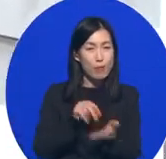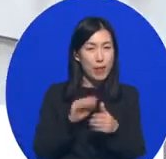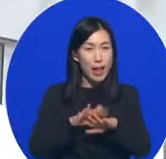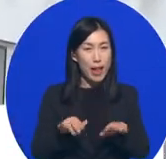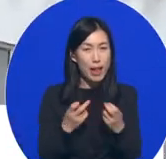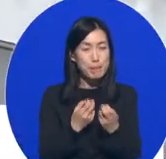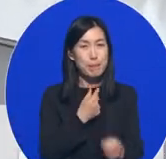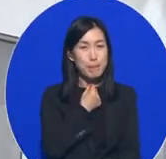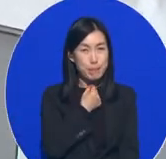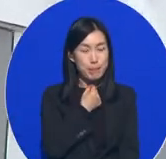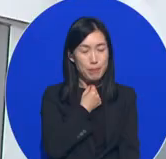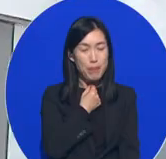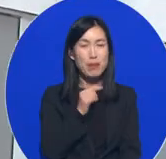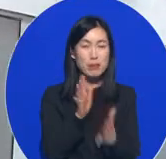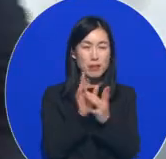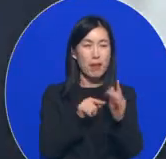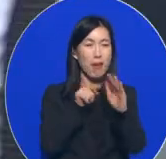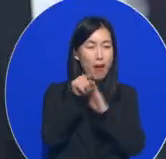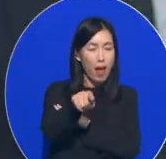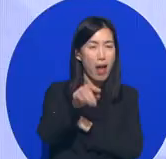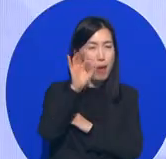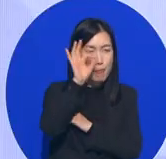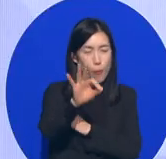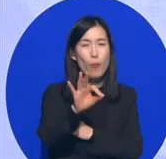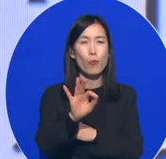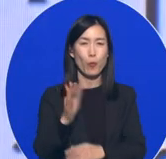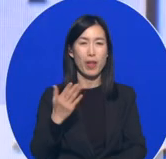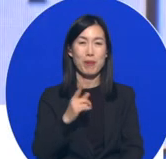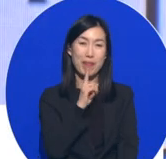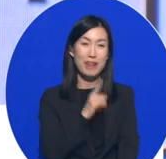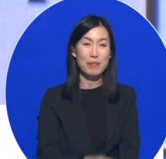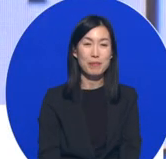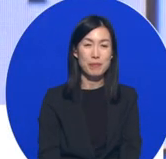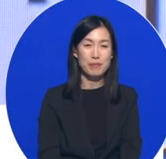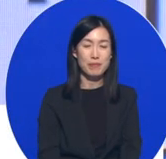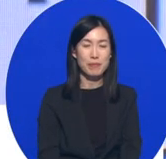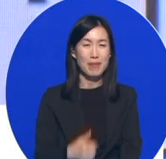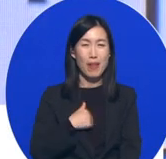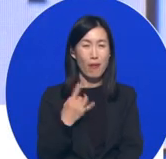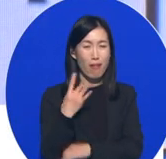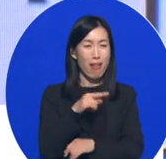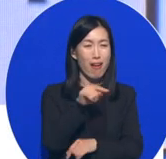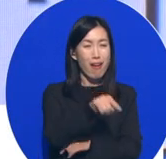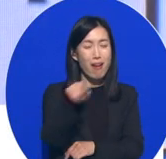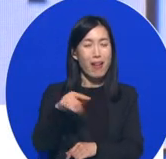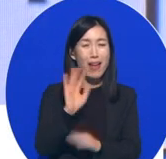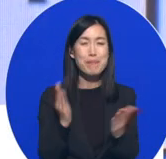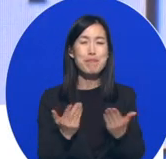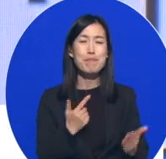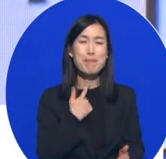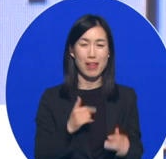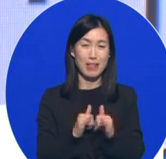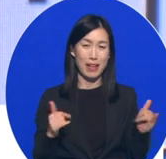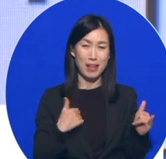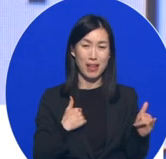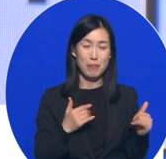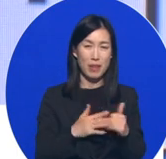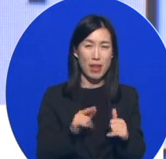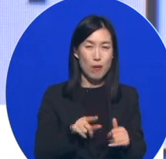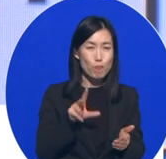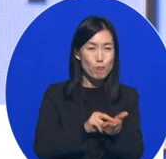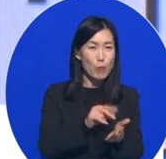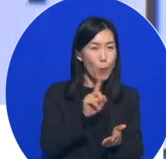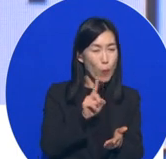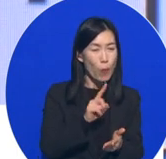있다 유장관이 강조하는 원칙입니다 기본적으로 제가 현장에 있던 사람이기 때문에 어 항상 우린